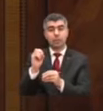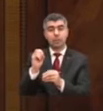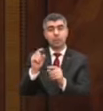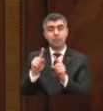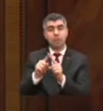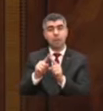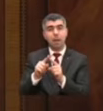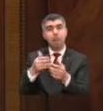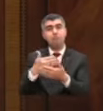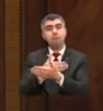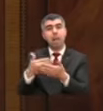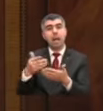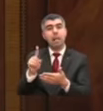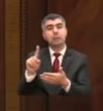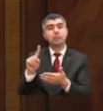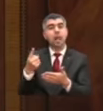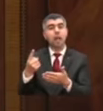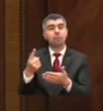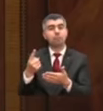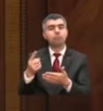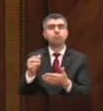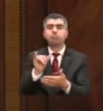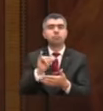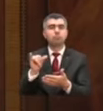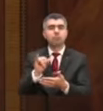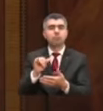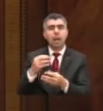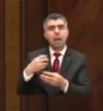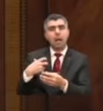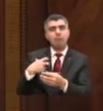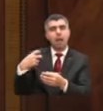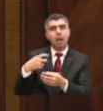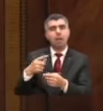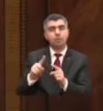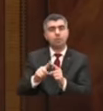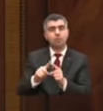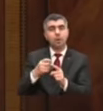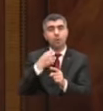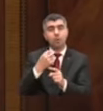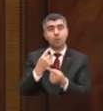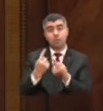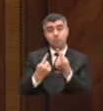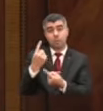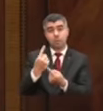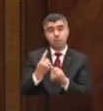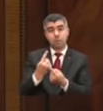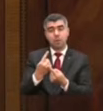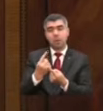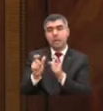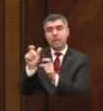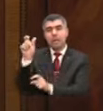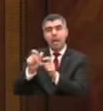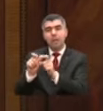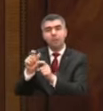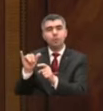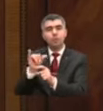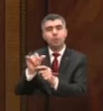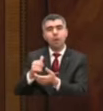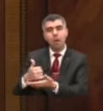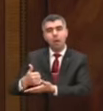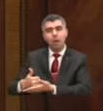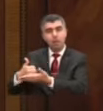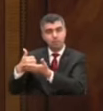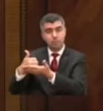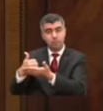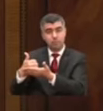باش نحسنوا القدره الشرائيه ديال المواطنين، خصوصا هادو دابا الان اللي كيكونسومي 150 كيلو وات لتحت، شنو عملنا لهم؟ شنو عطيناهم؟ خليناهم في